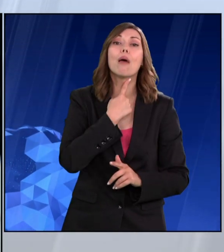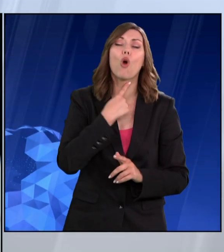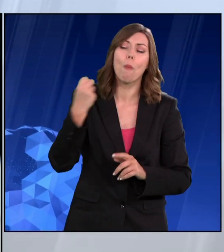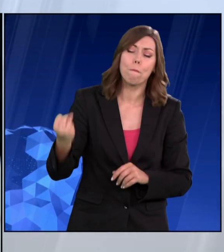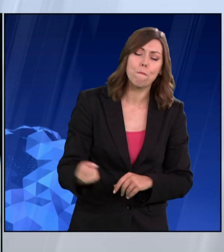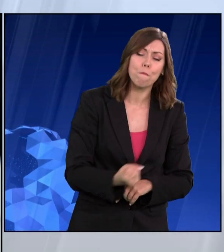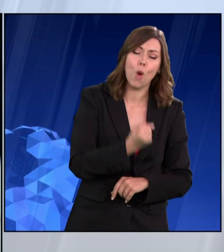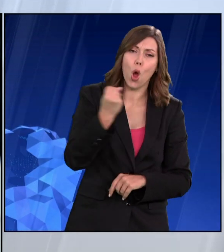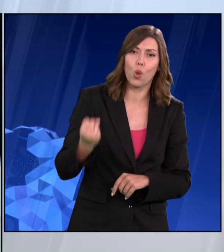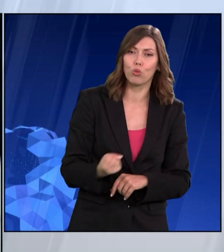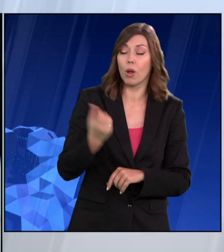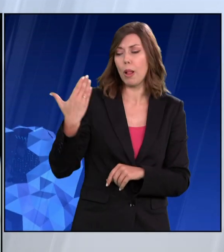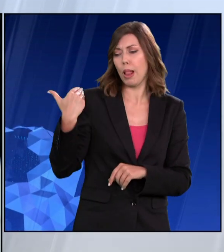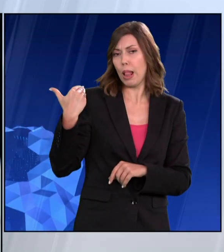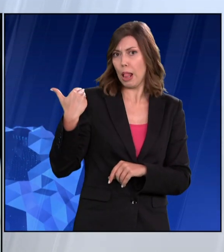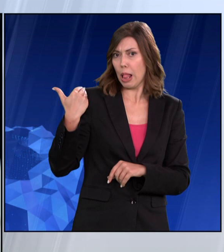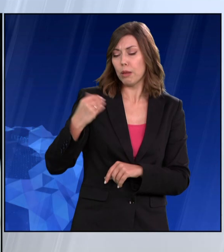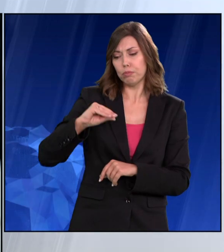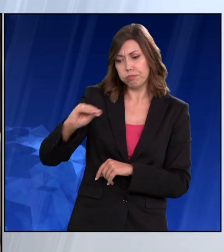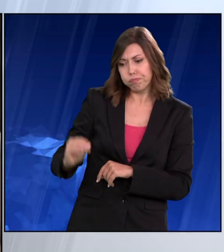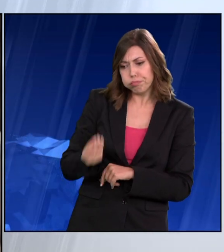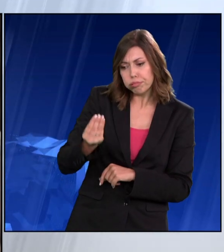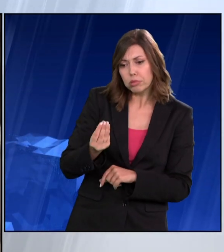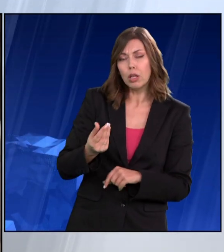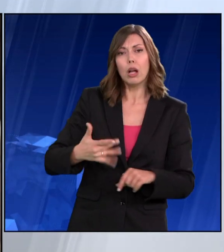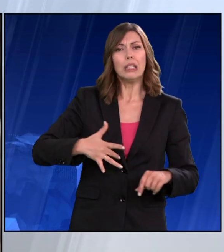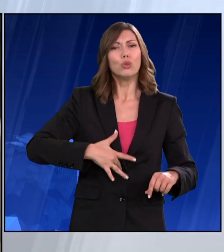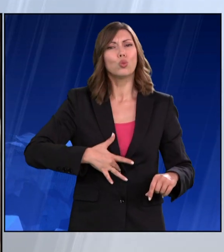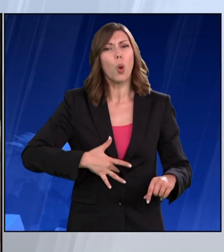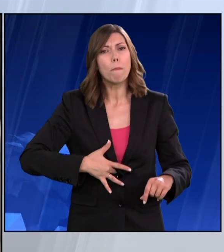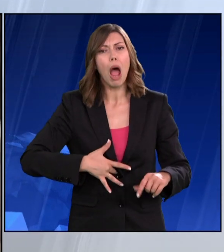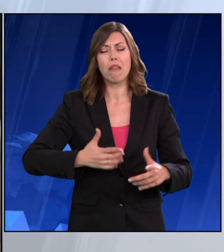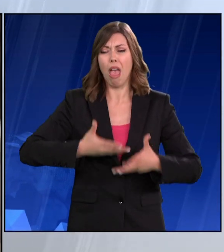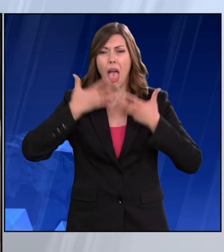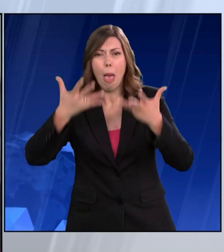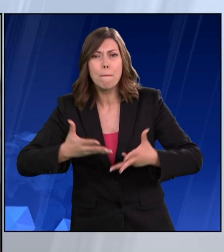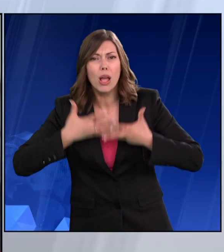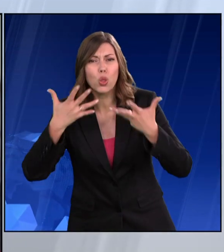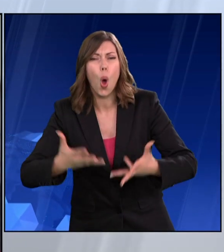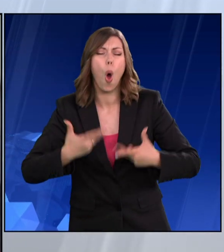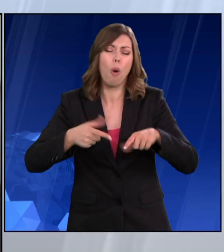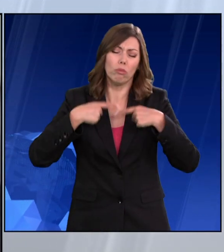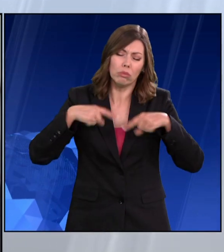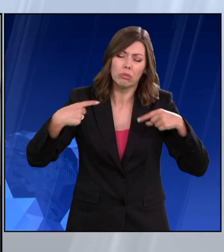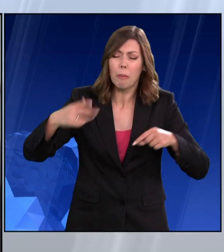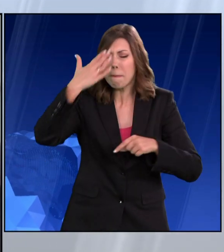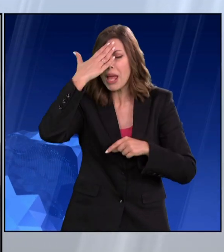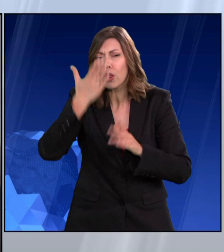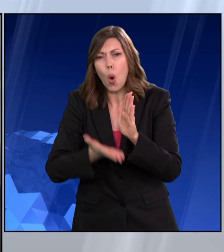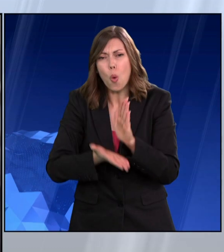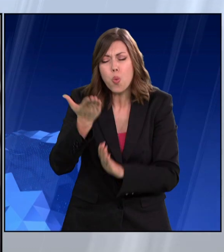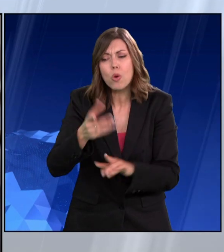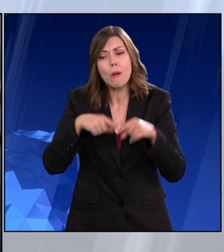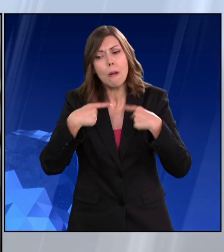έχει εμφανιστεί και με πεπτικά ενοχλήματα, όπως εμετούς και διάρρειες και πυρετό.